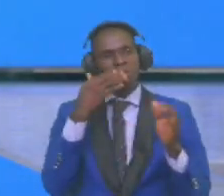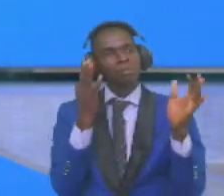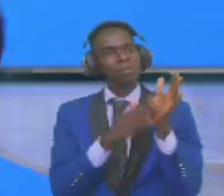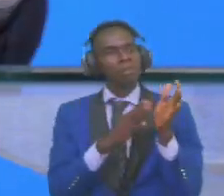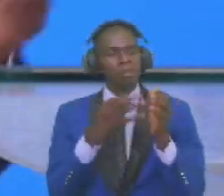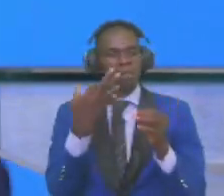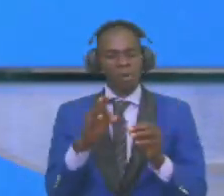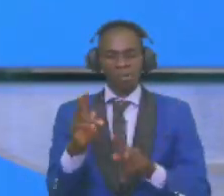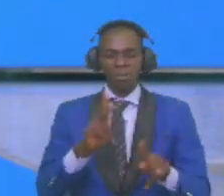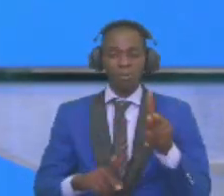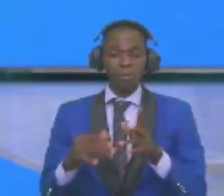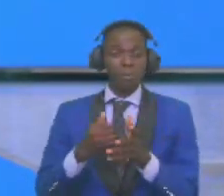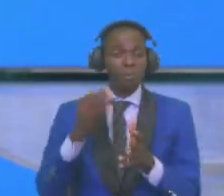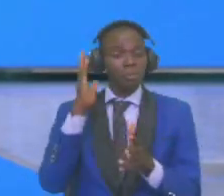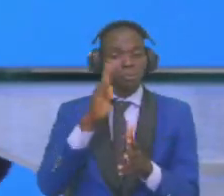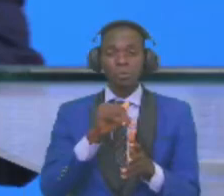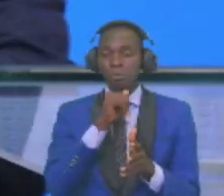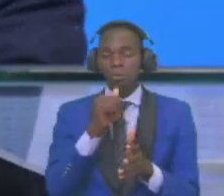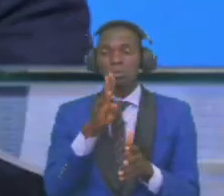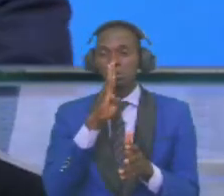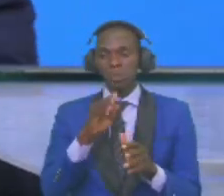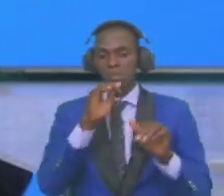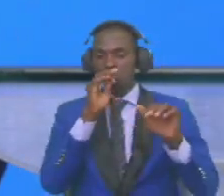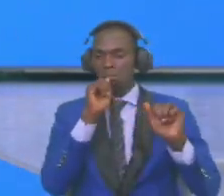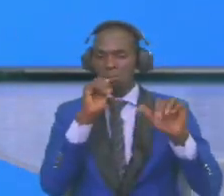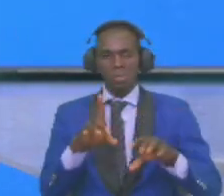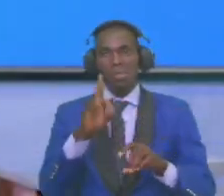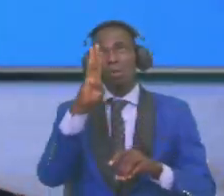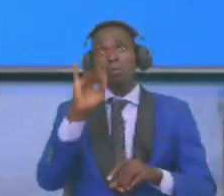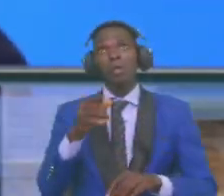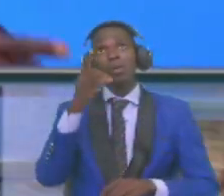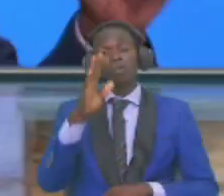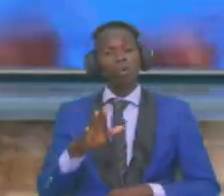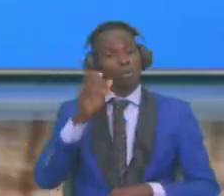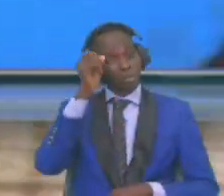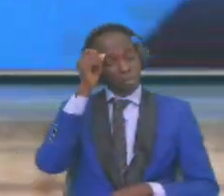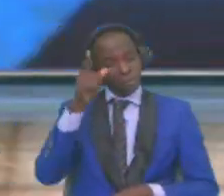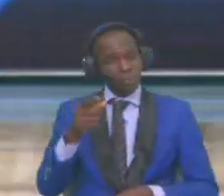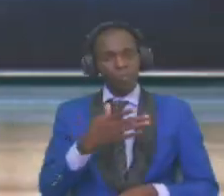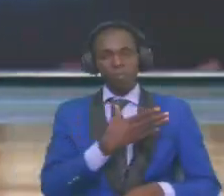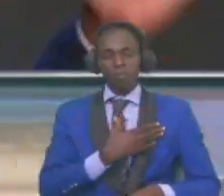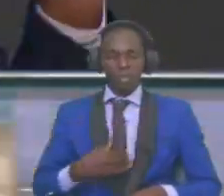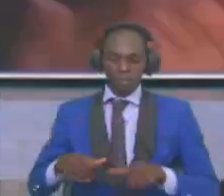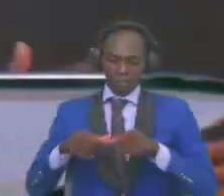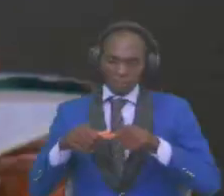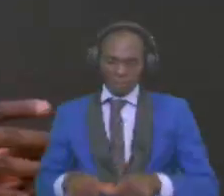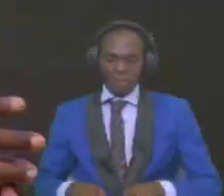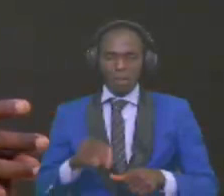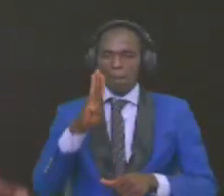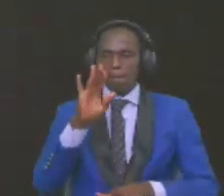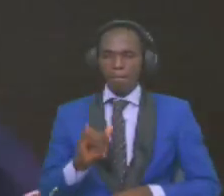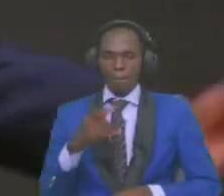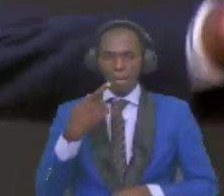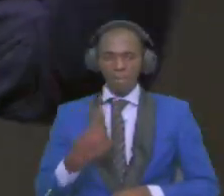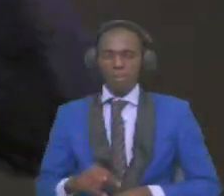faiblesse pour la loire et l'allier et le logis des hommes cela ne sera pas recommandée à pouvait